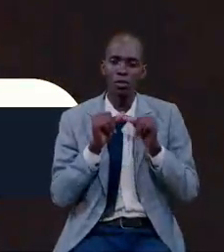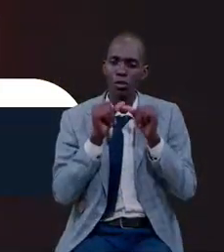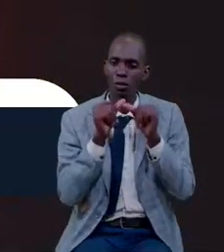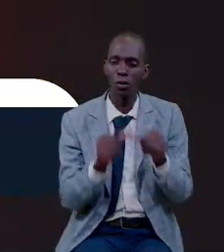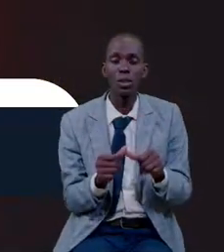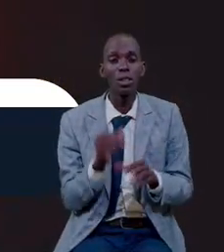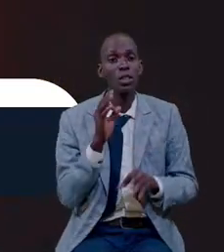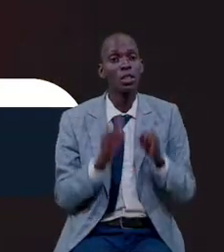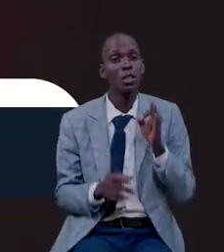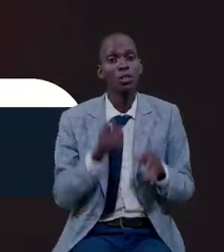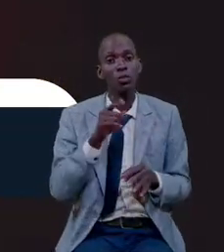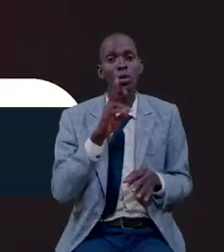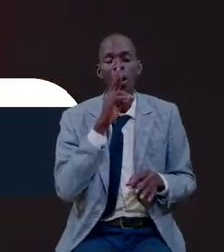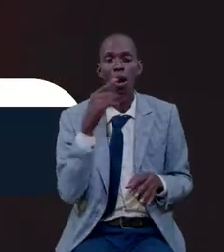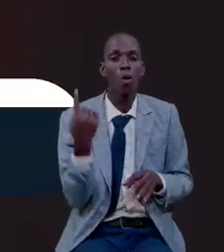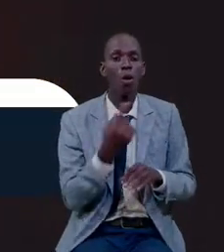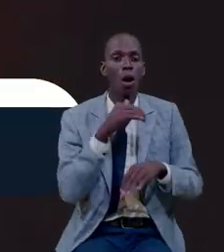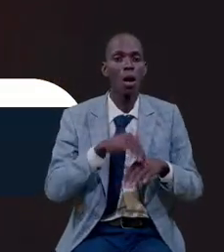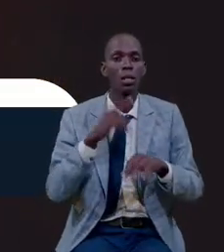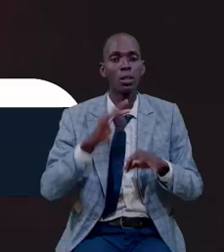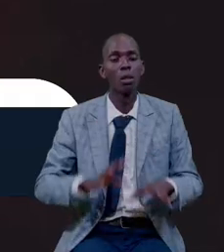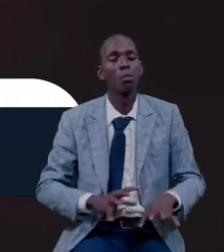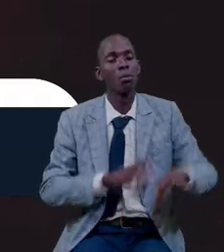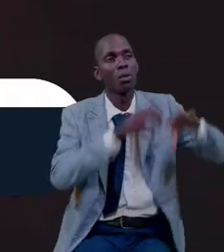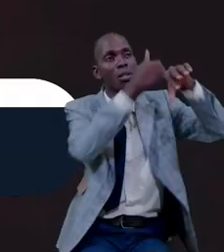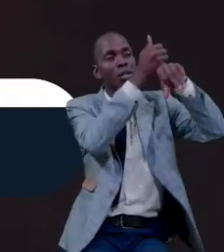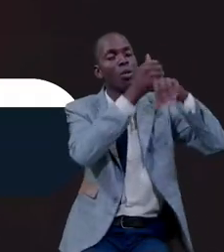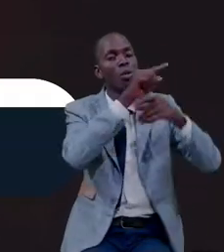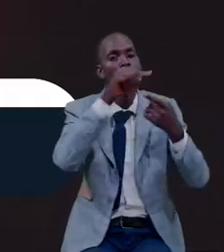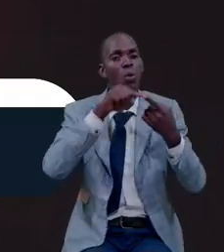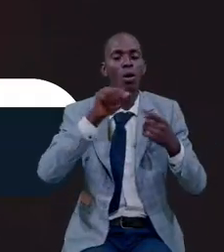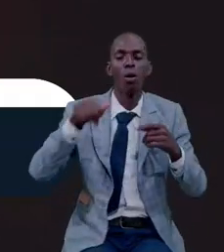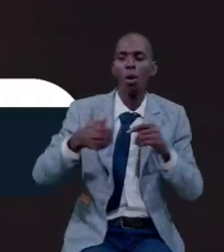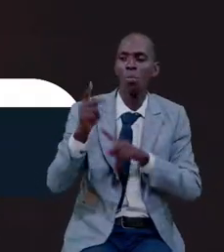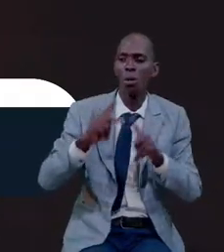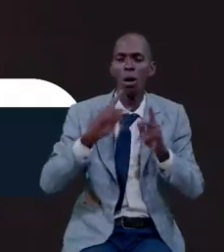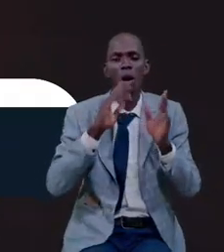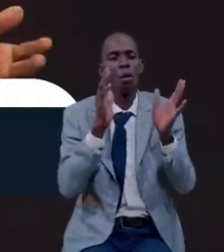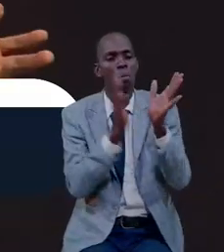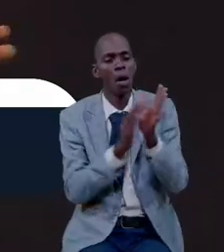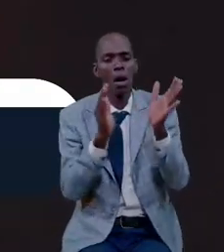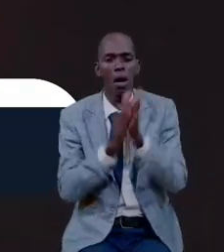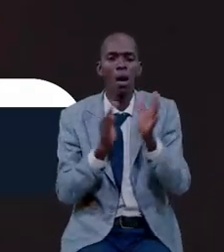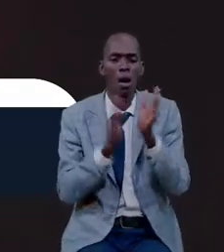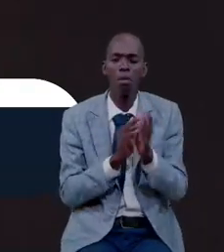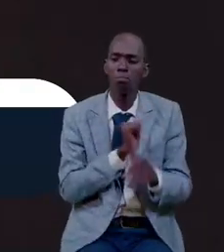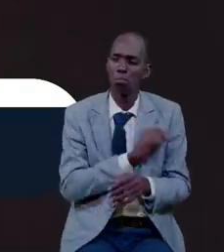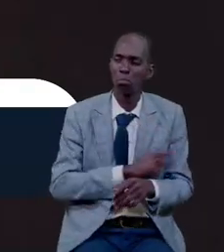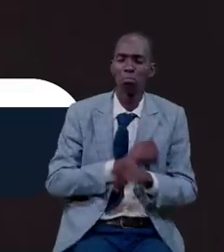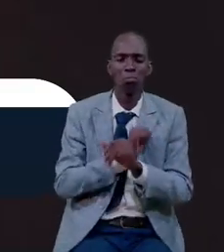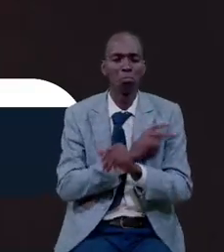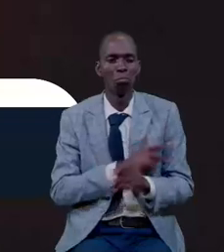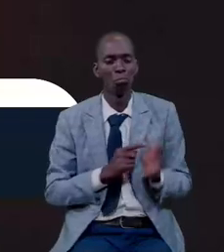pouvez pas porter de fruits constamment, si vous êtes au sommet de la montagne, tout le monde vous